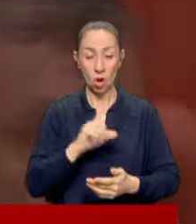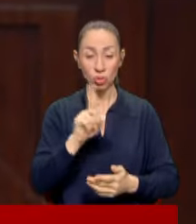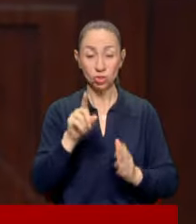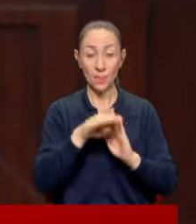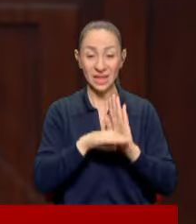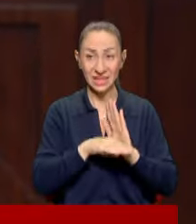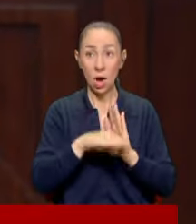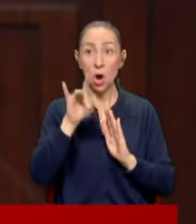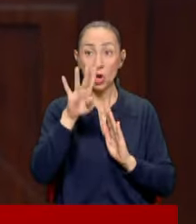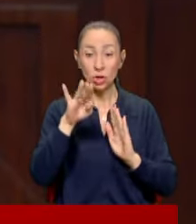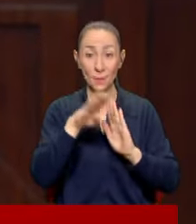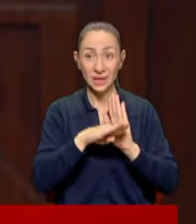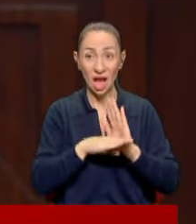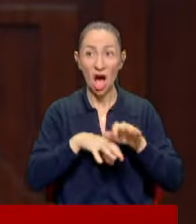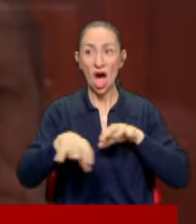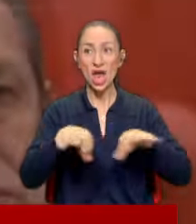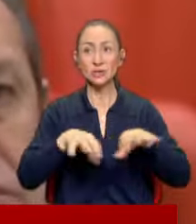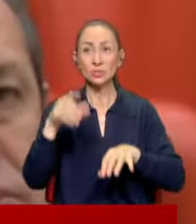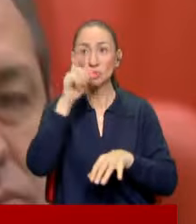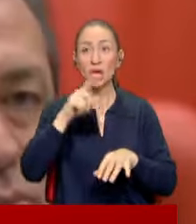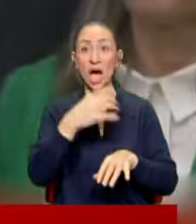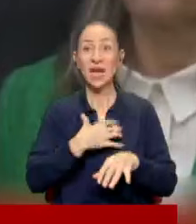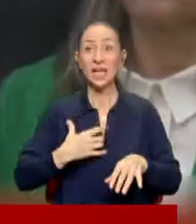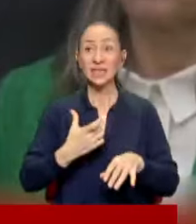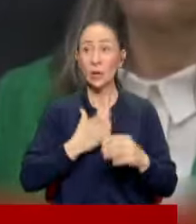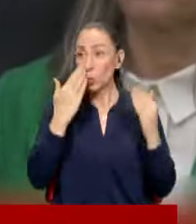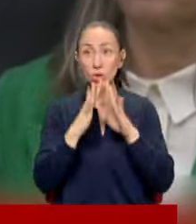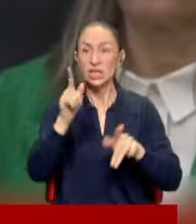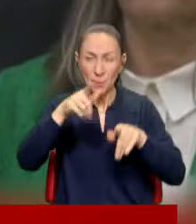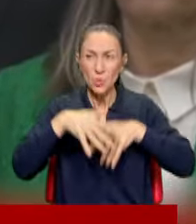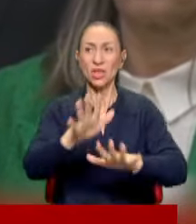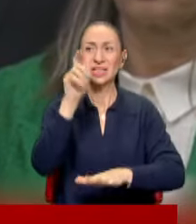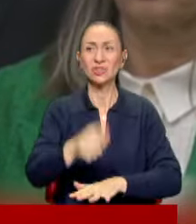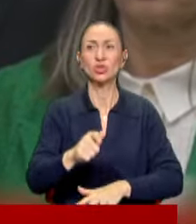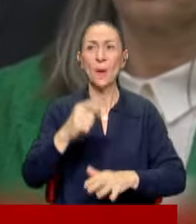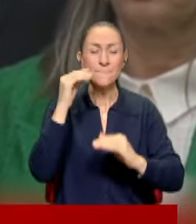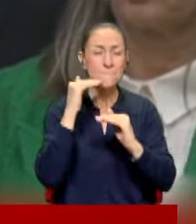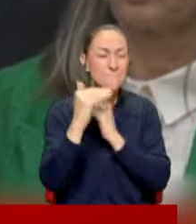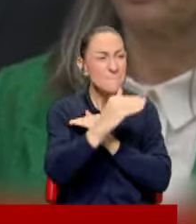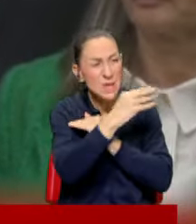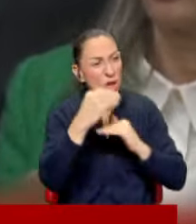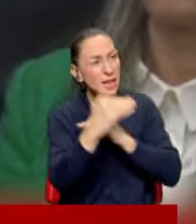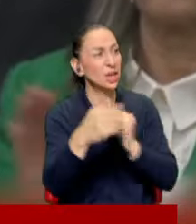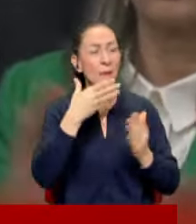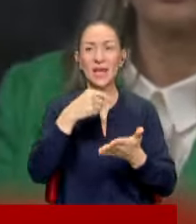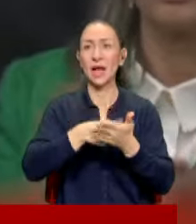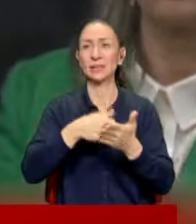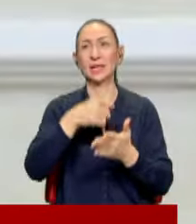maddesine, 14. maddesine ayrımcılık nedeniyle anayasaya aykırı. Ve sizi protesto ediyoruz milyonlarca emekli adına.